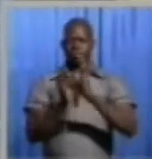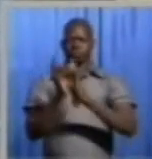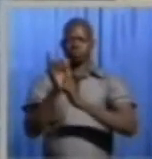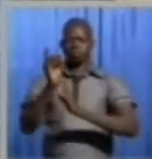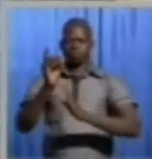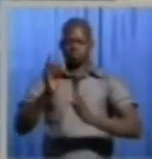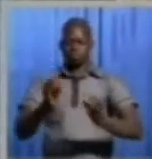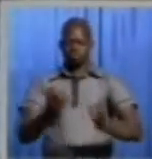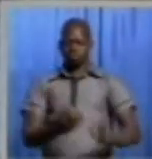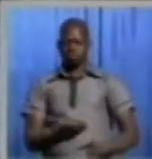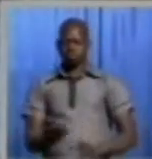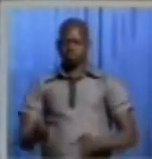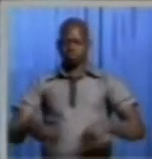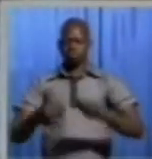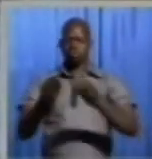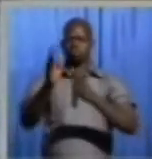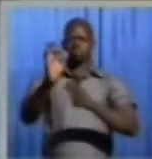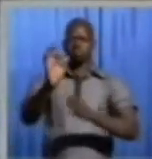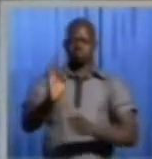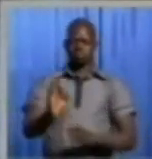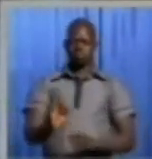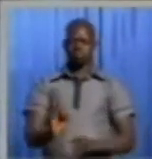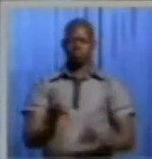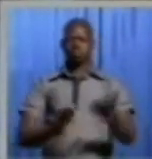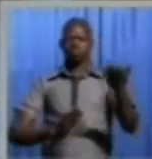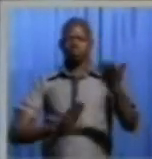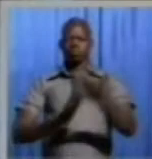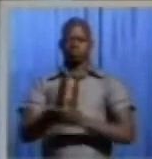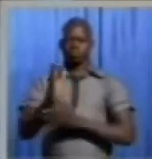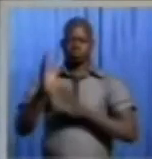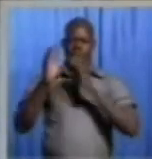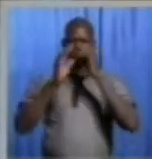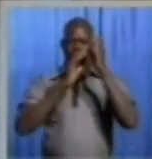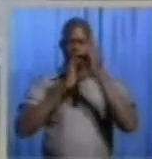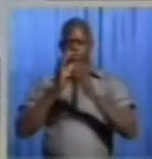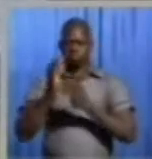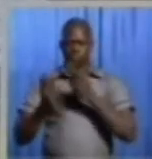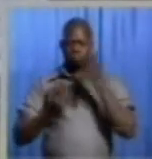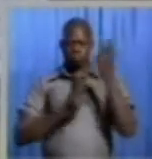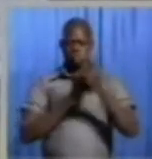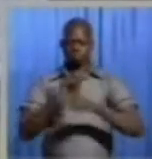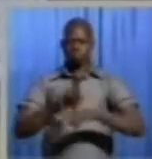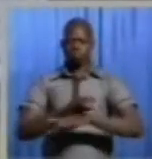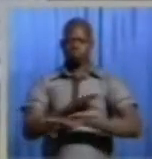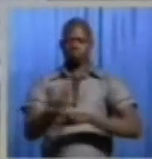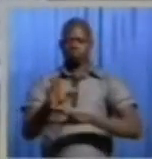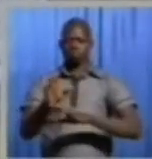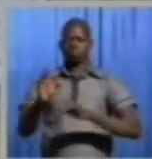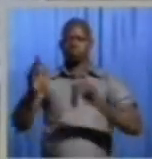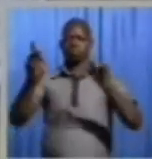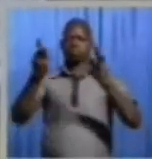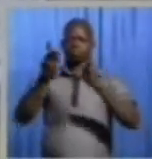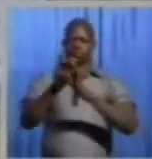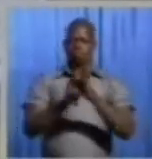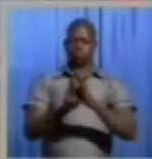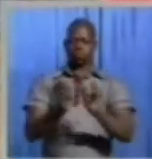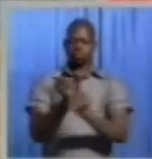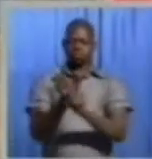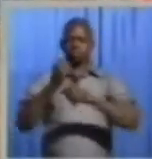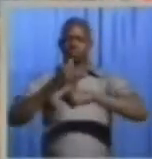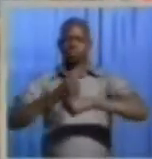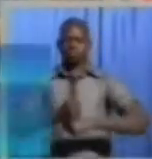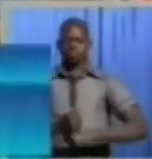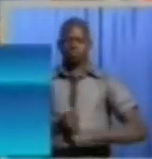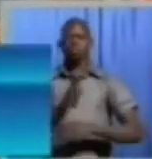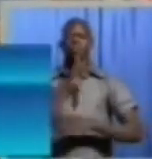potentialités qu'offre le Burkina Faso à travers des communications et des visites terrain. La principale innovation réside au niveau